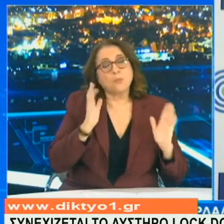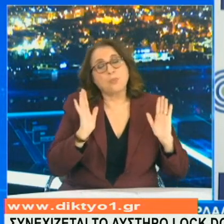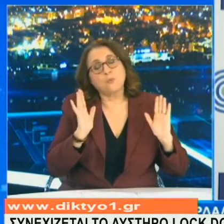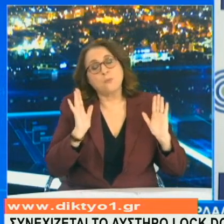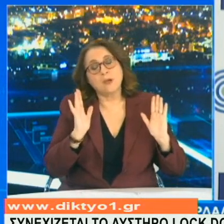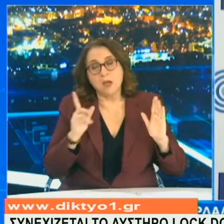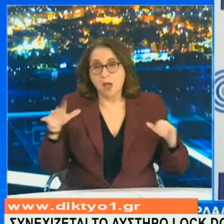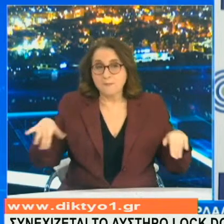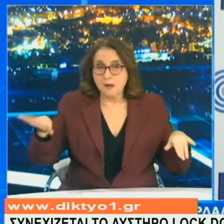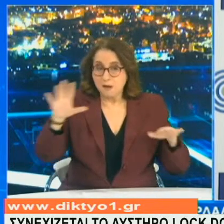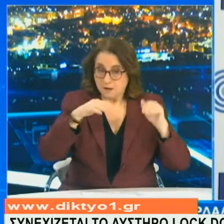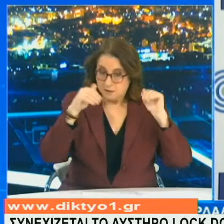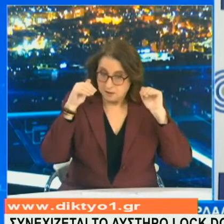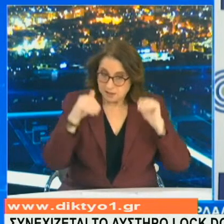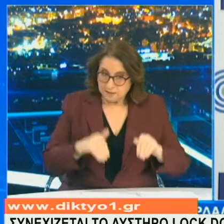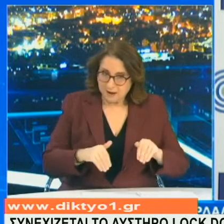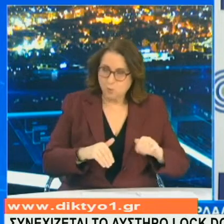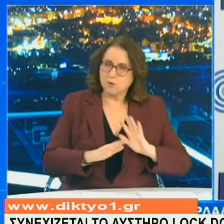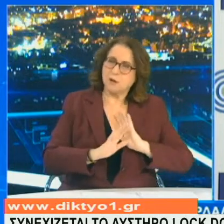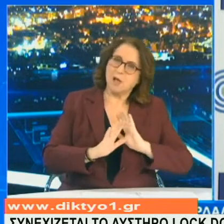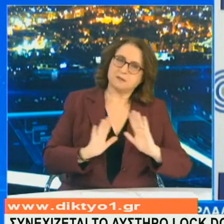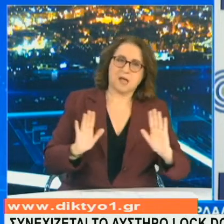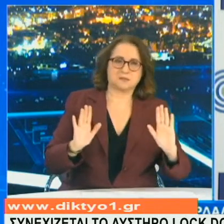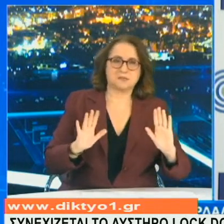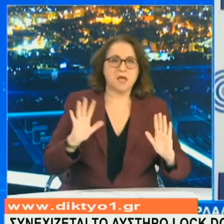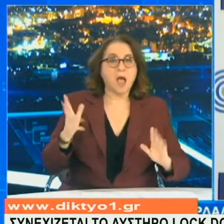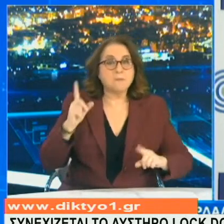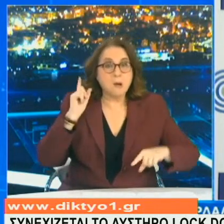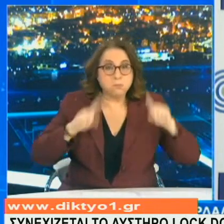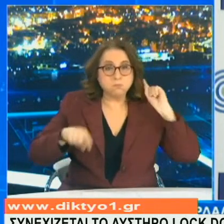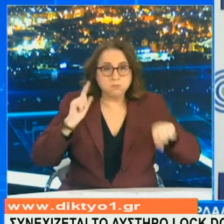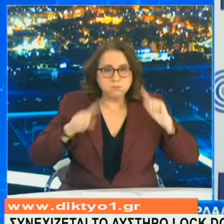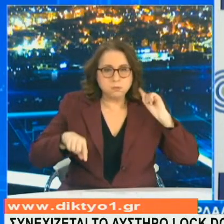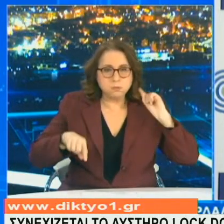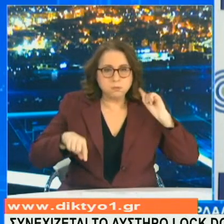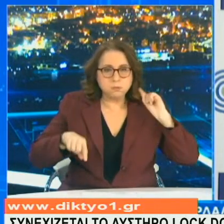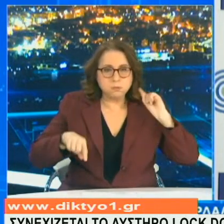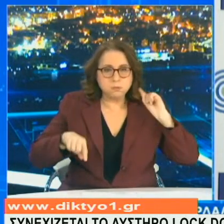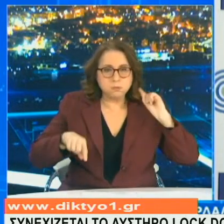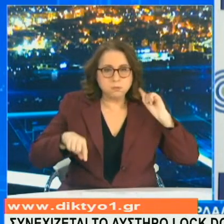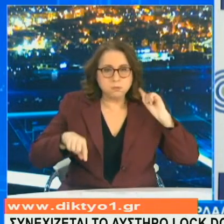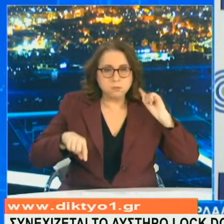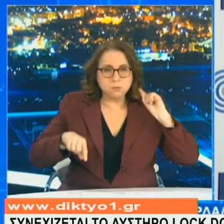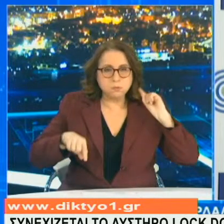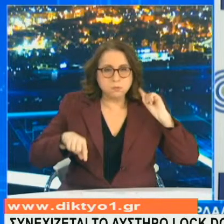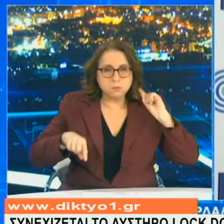αυτών των δικαιωμάτων που δίνεται για τις μετακινήσεις. Σε κάθε περίπτωση,